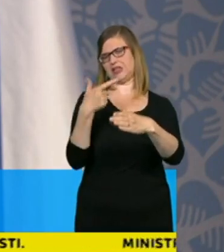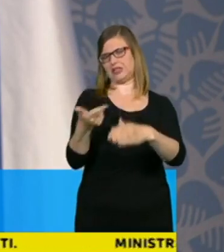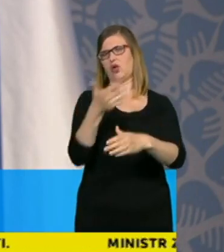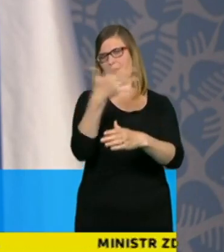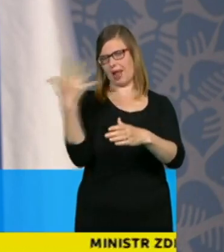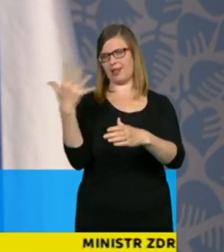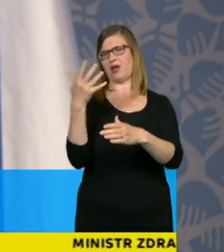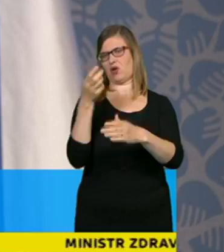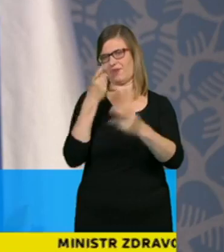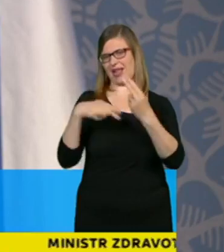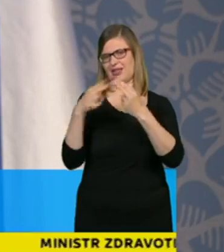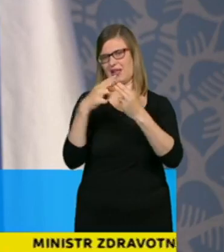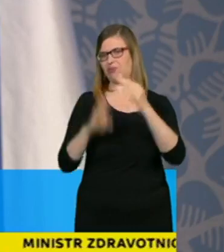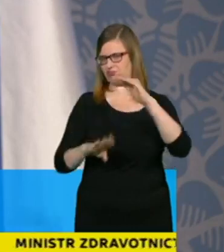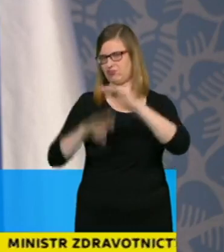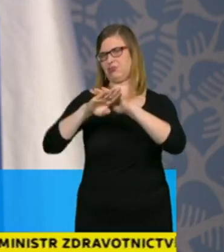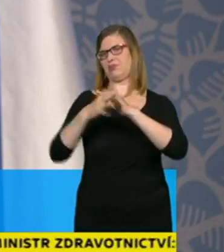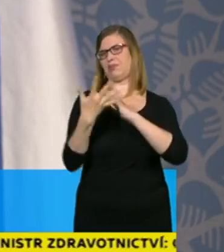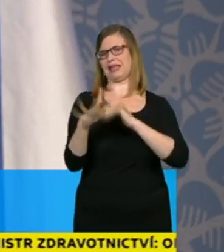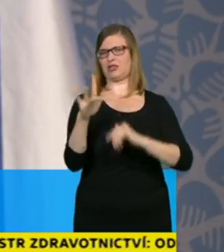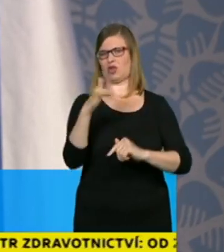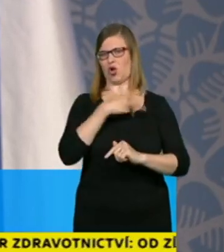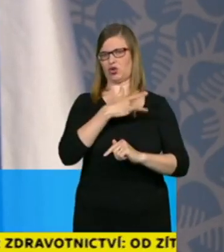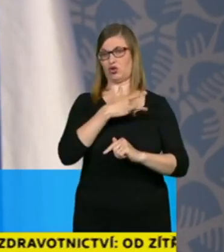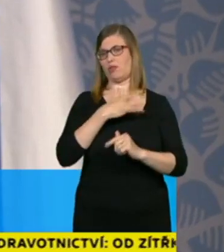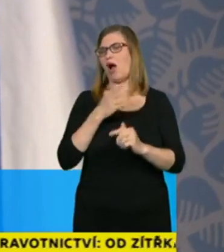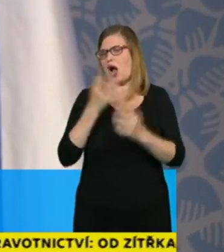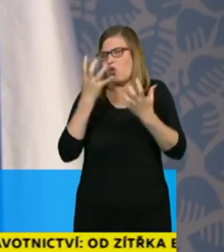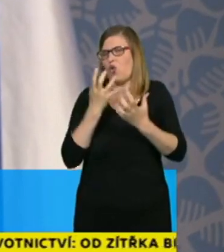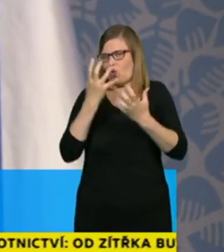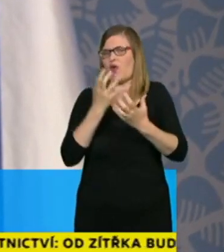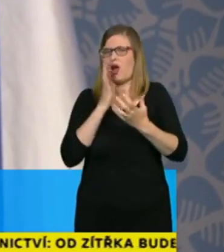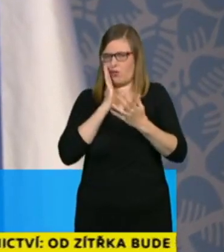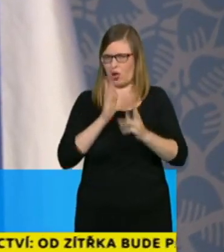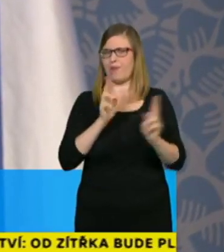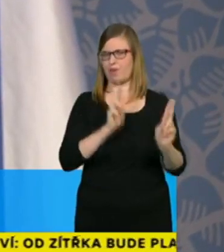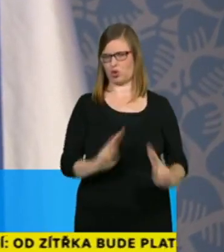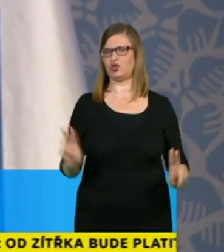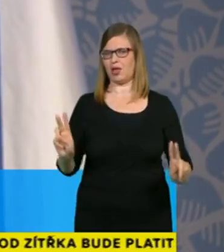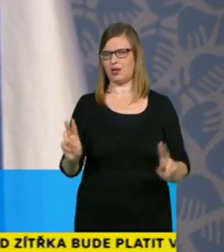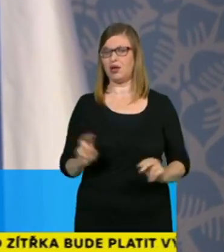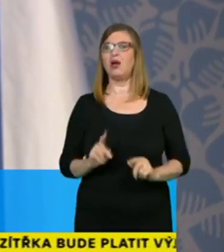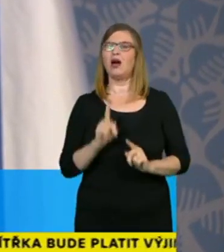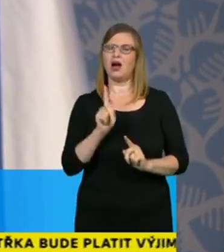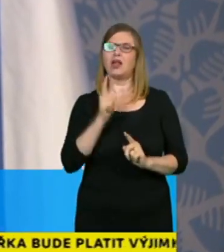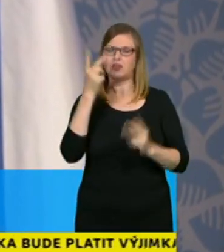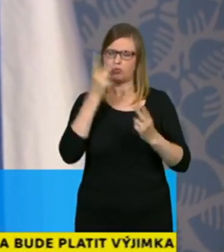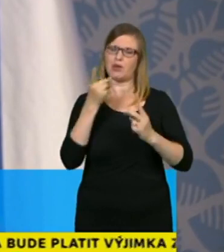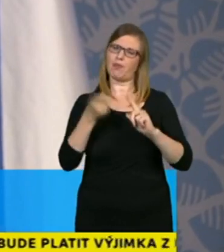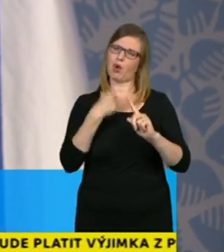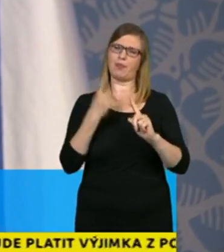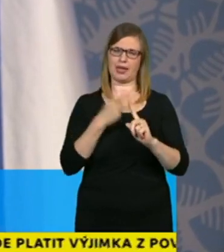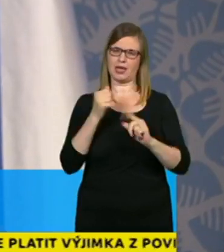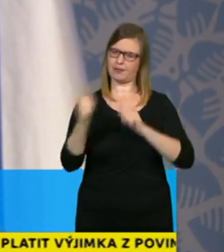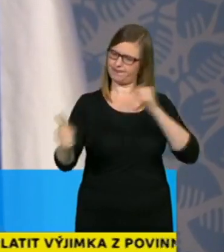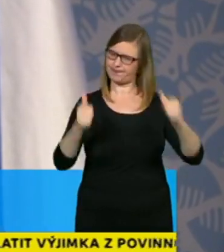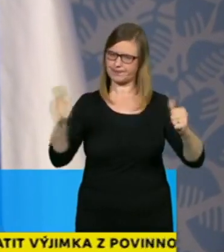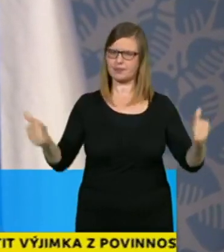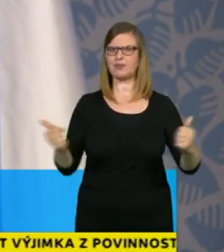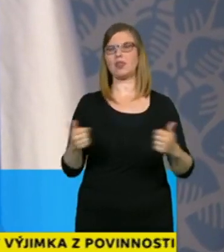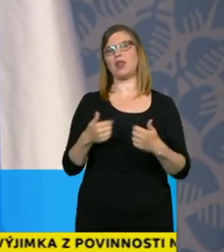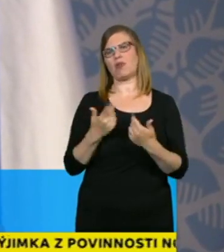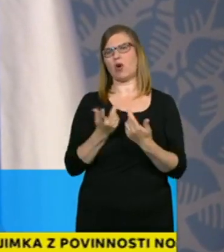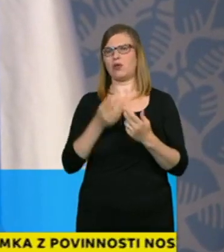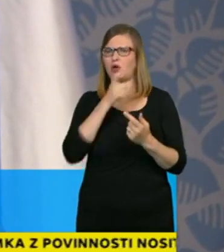realizovat. Samozřejmě za zase těch podmínek, které jsou stanoveny nyní, nějaké rozestupy a podobně, třeba i v